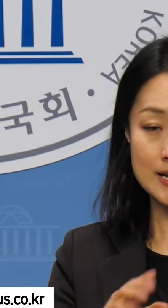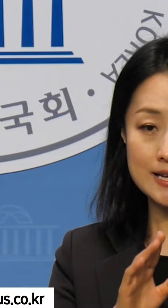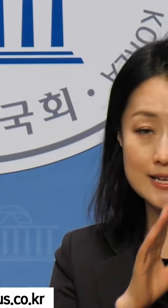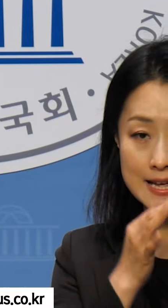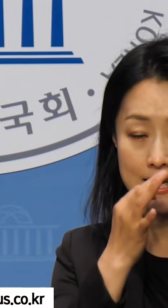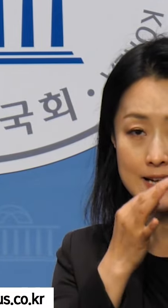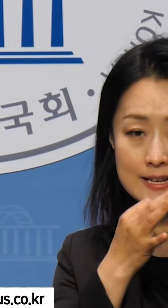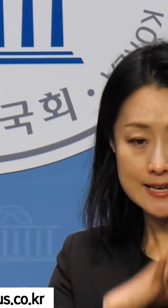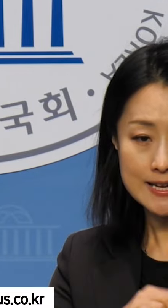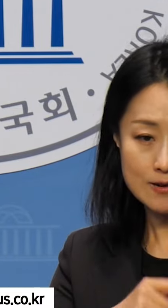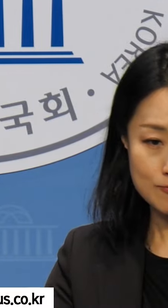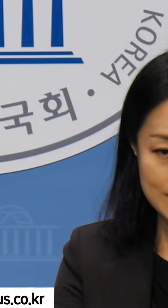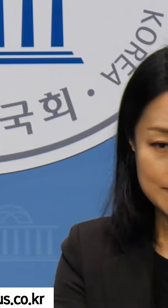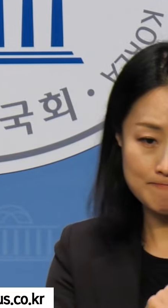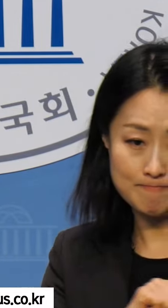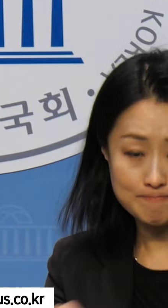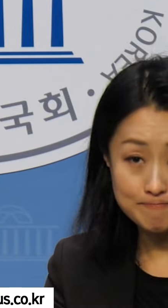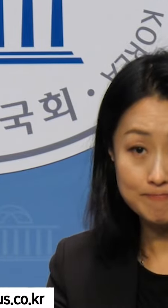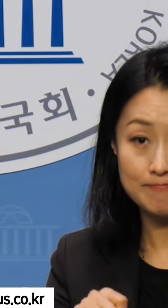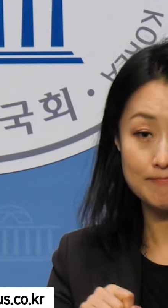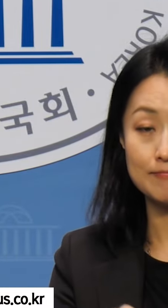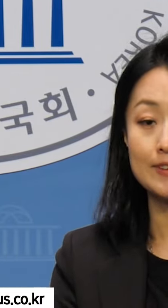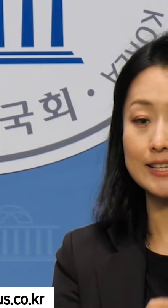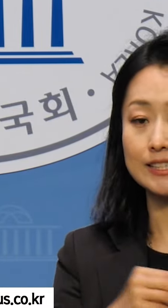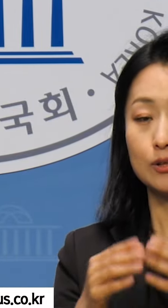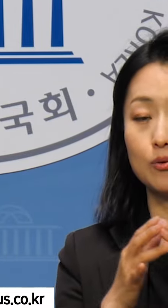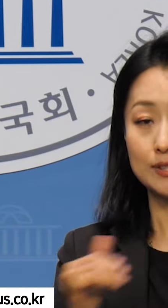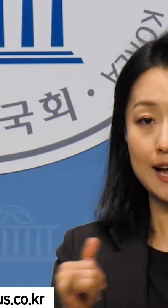스스로 지도자로서의 의미를 증명해냈습니다.